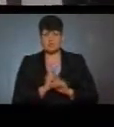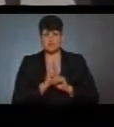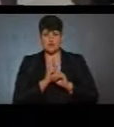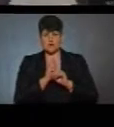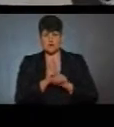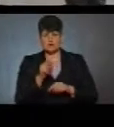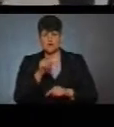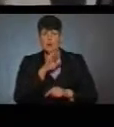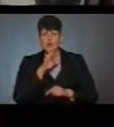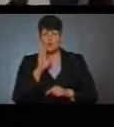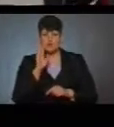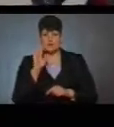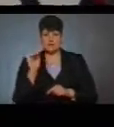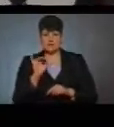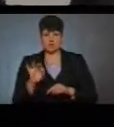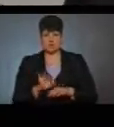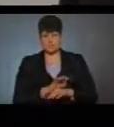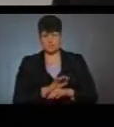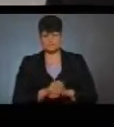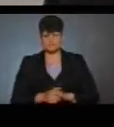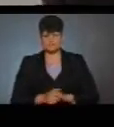«Химера» його мати та дружина.